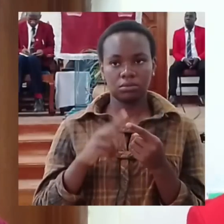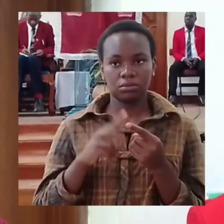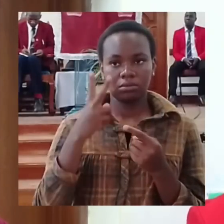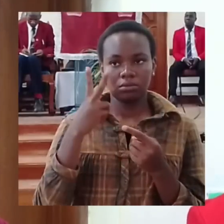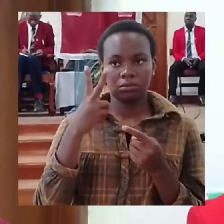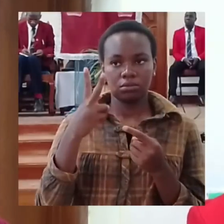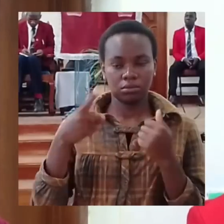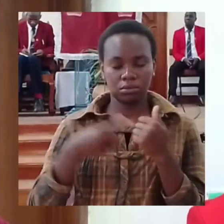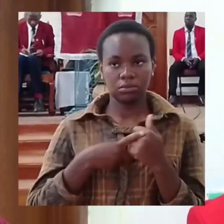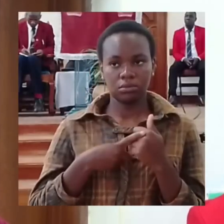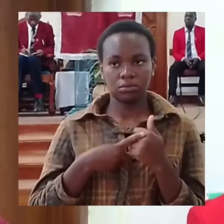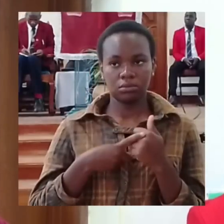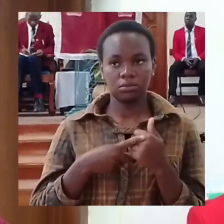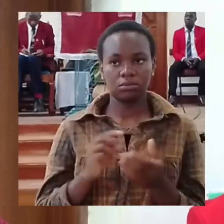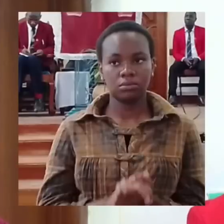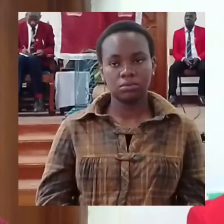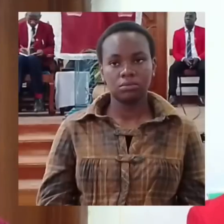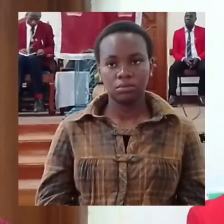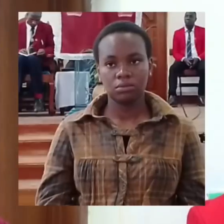26.